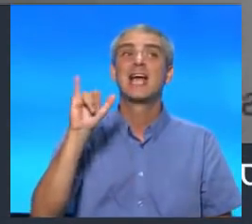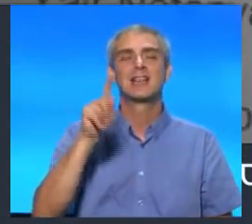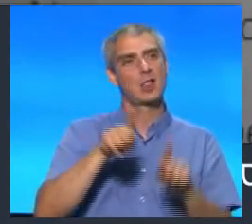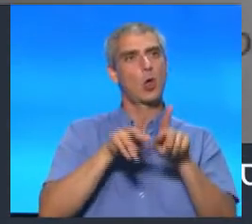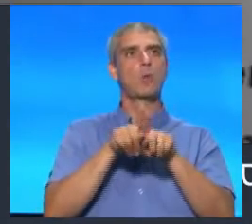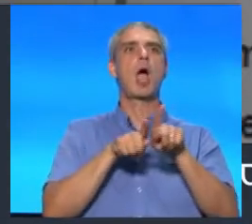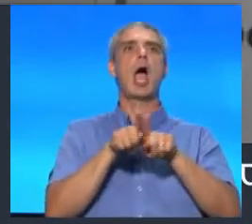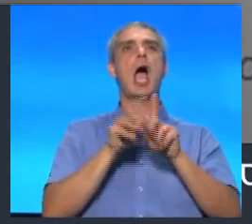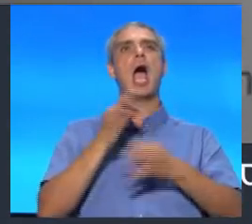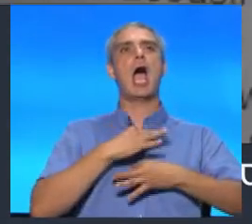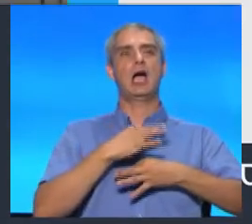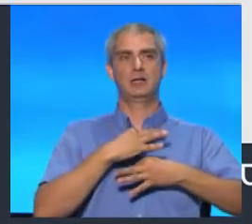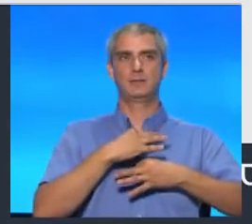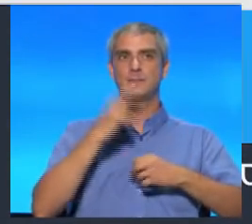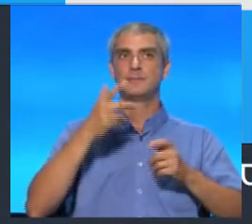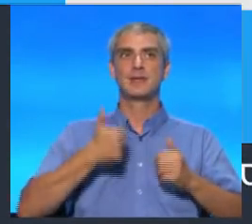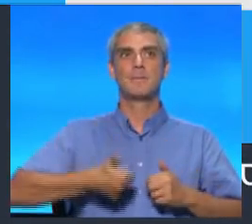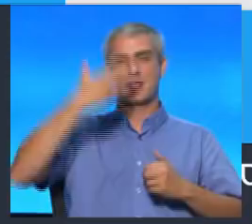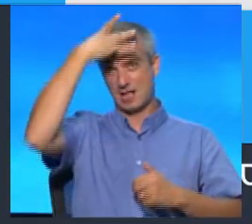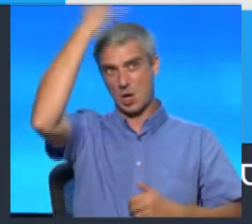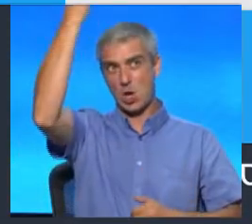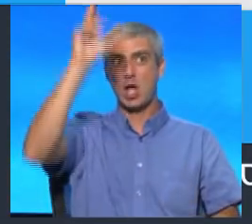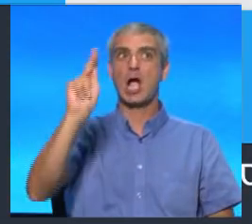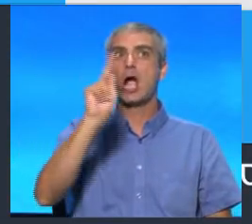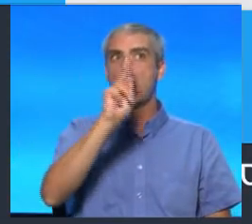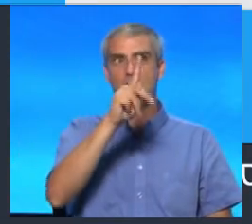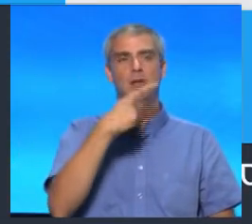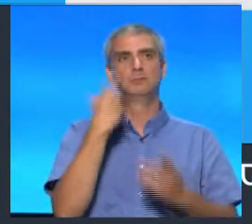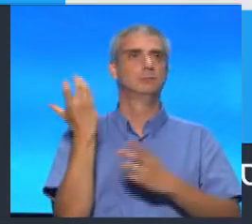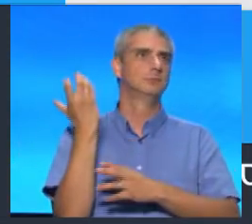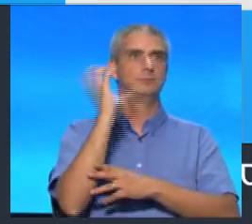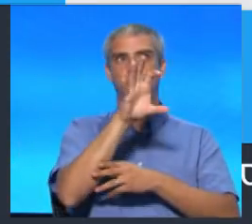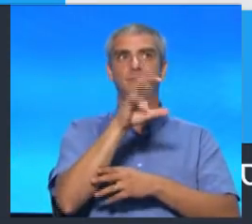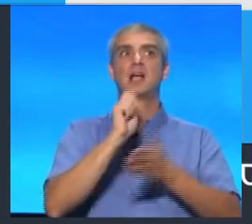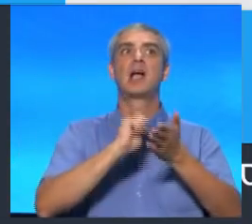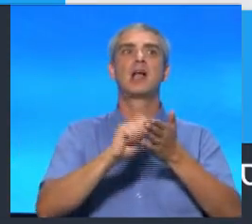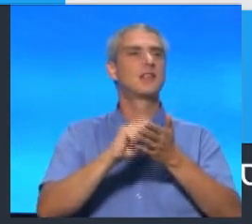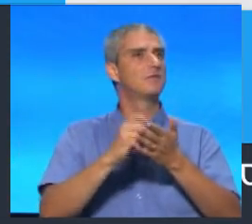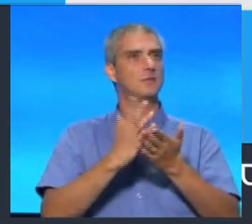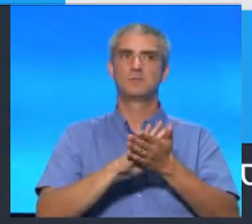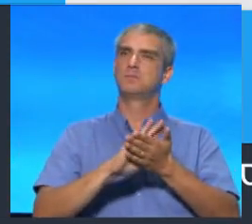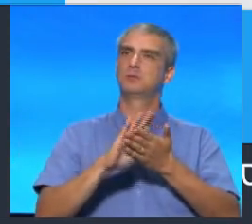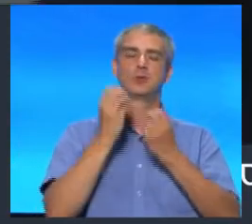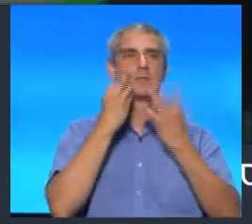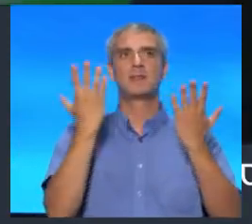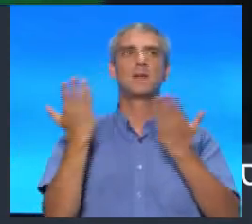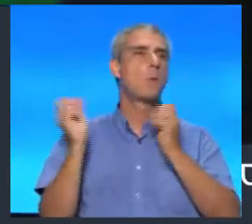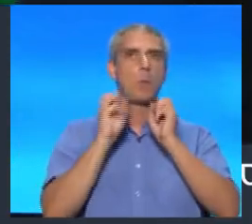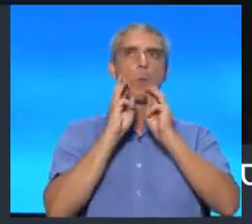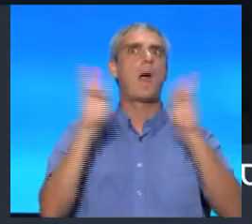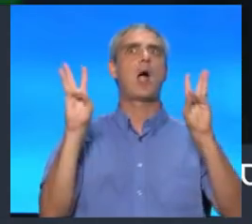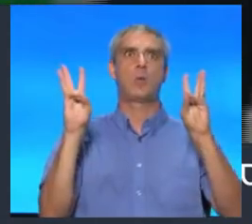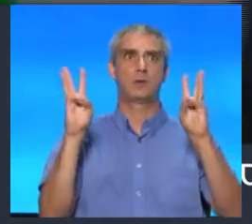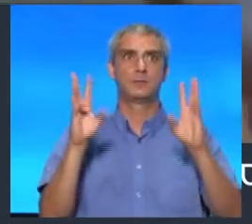פחות. מנהיג הקוקלקס קלן לשעבר דיוויד דיוק שיתף את הפרסום בטוויטר וכתב, פשוט מדהים, פשוט וואו.